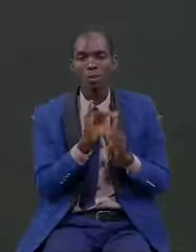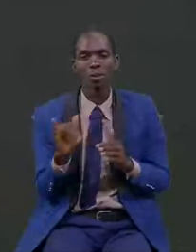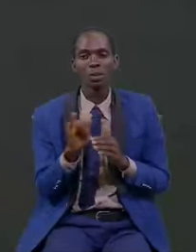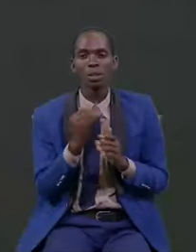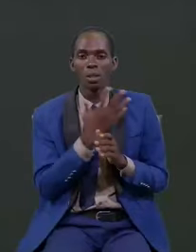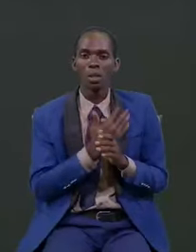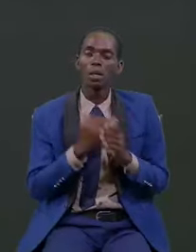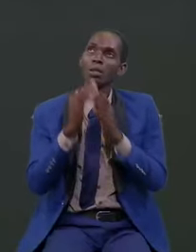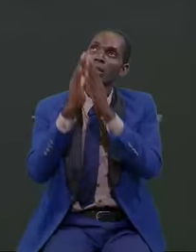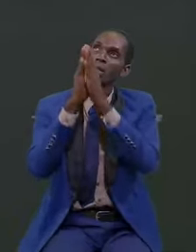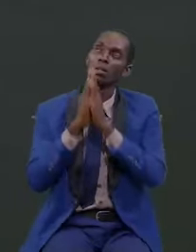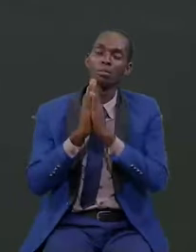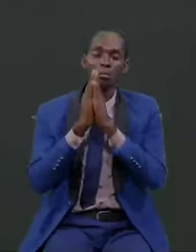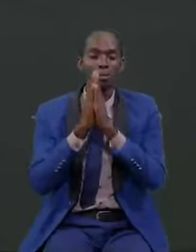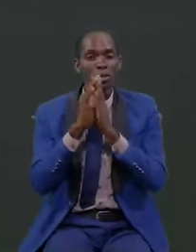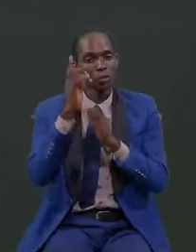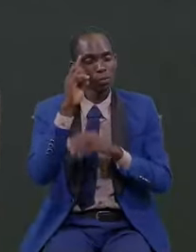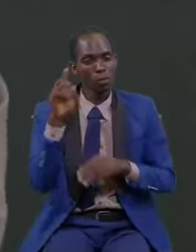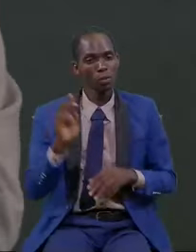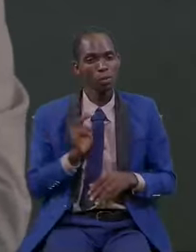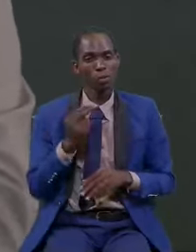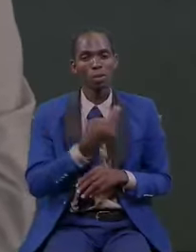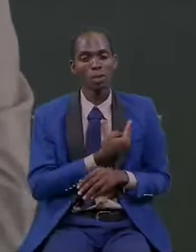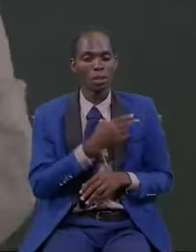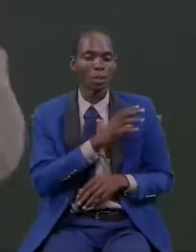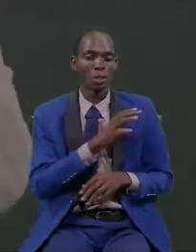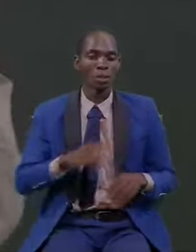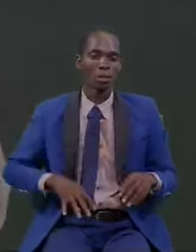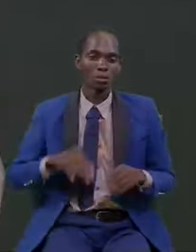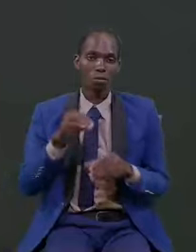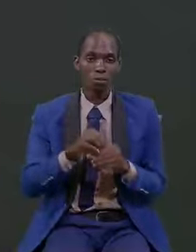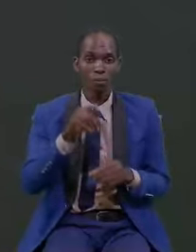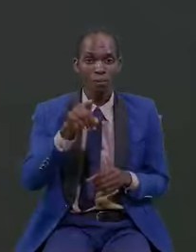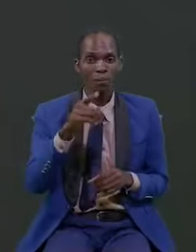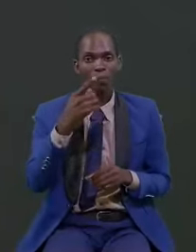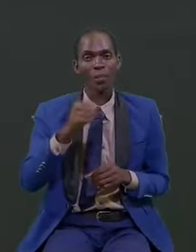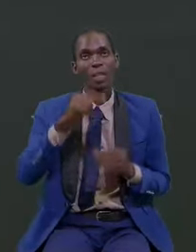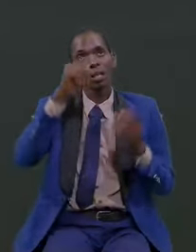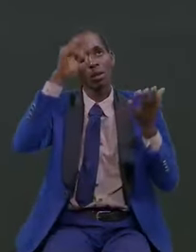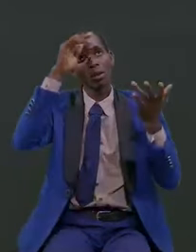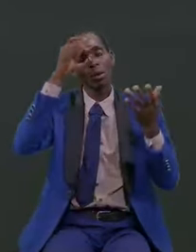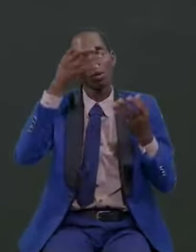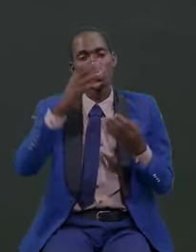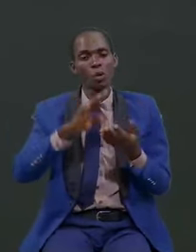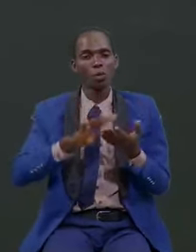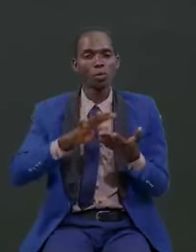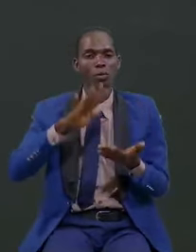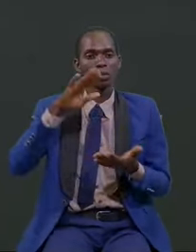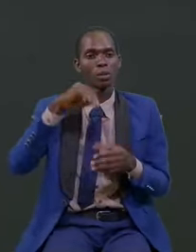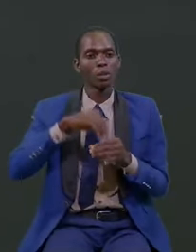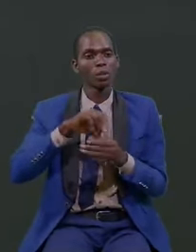intercède en notre faveur, Christ en vous, l'espérance de la gloire. Verset 20.